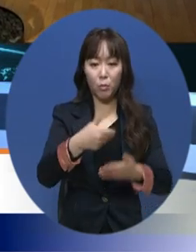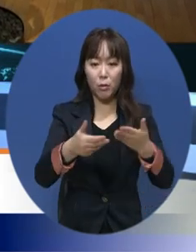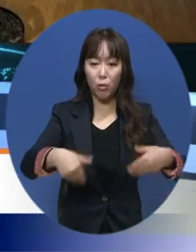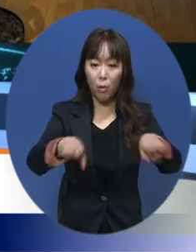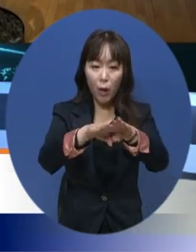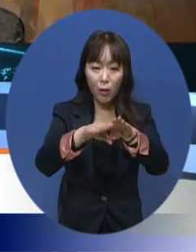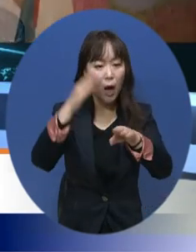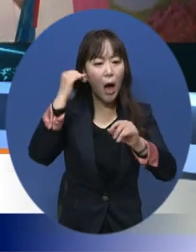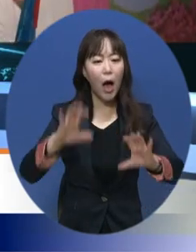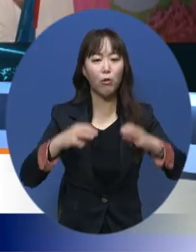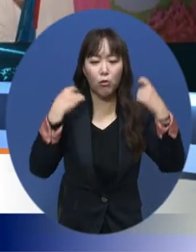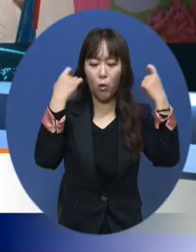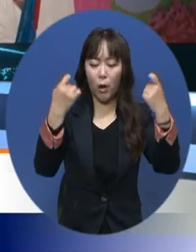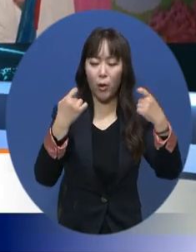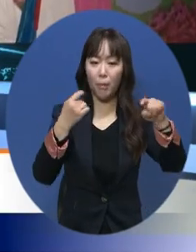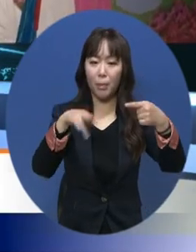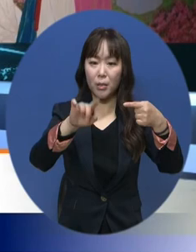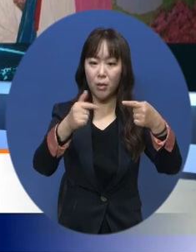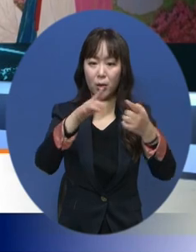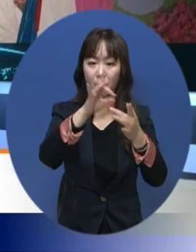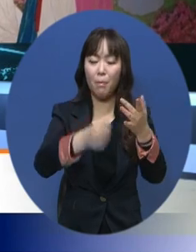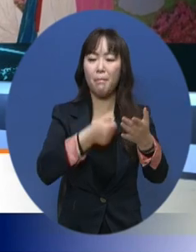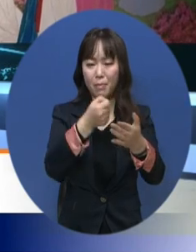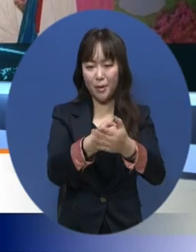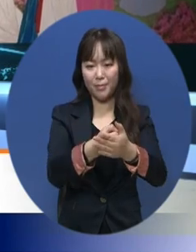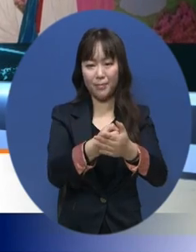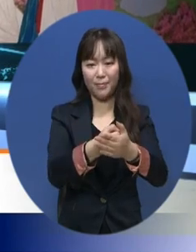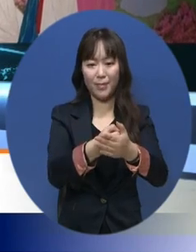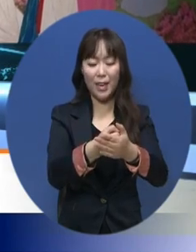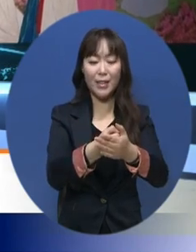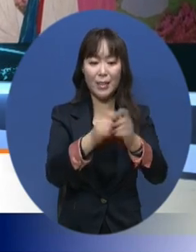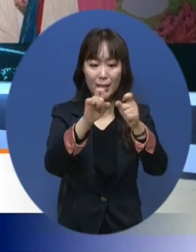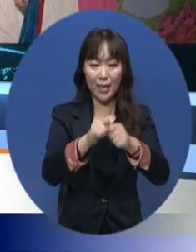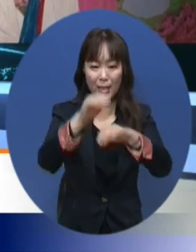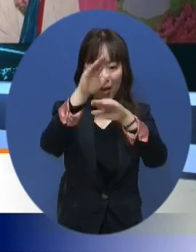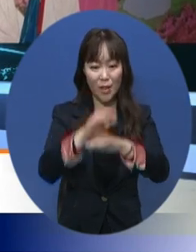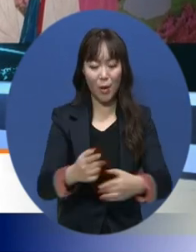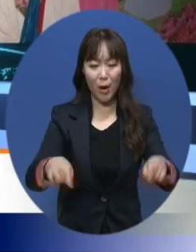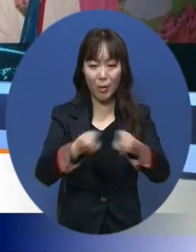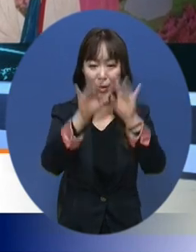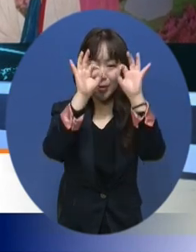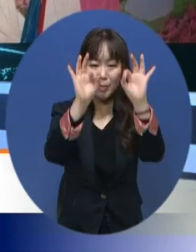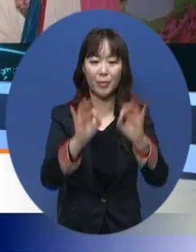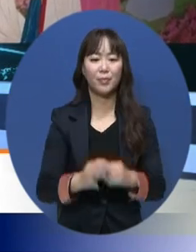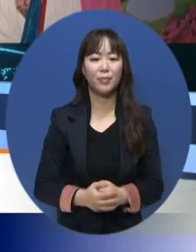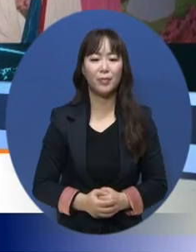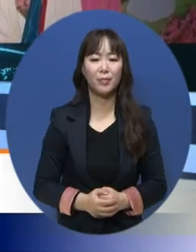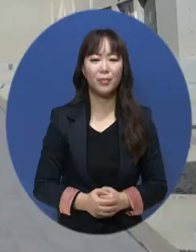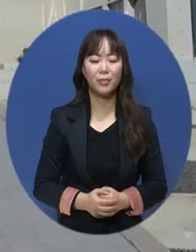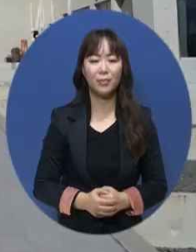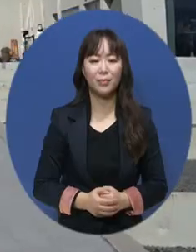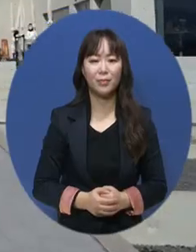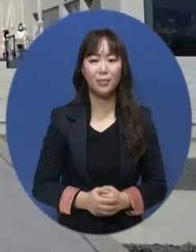이번에 한국관광 100선에 선정되기도 했는데요. 자세한 소식 임지윤 기자가 전합니다.